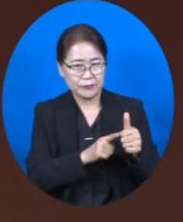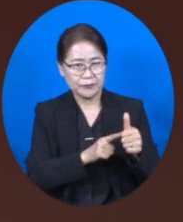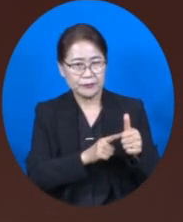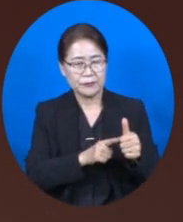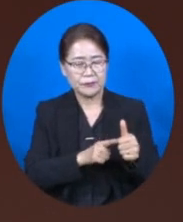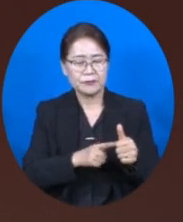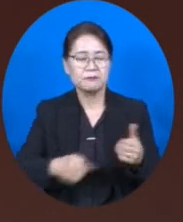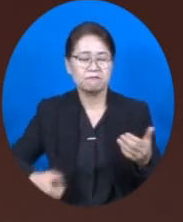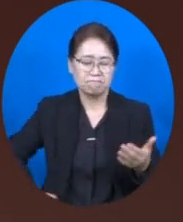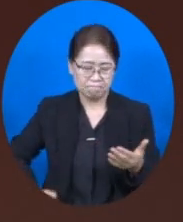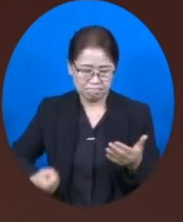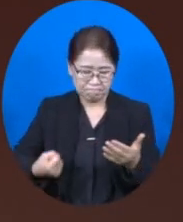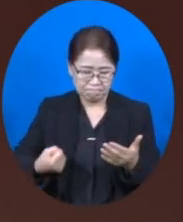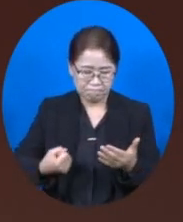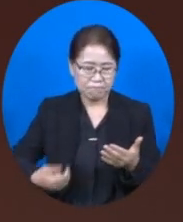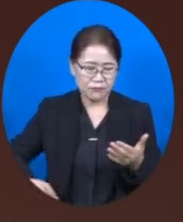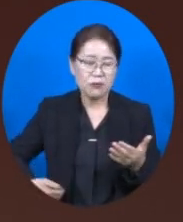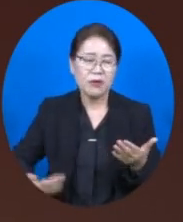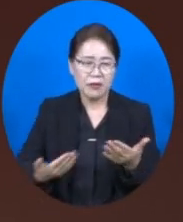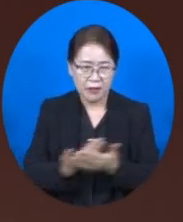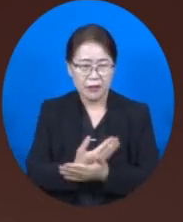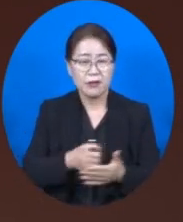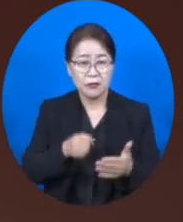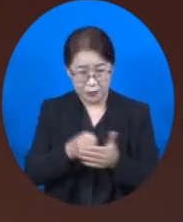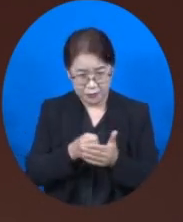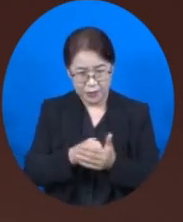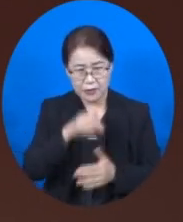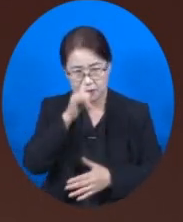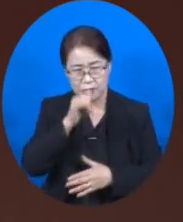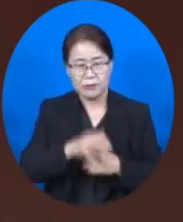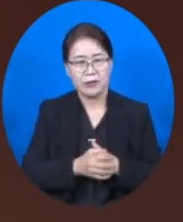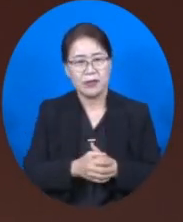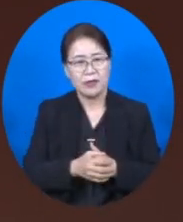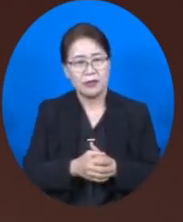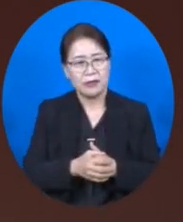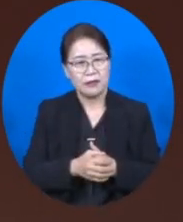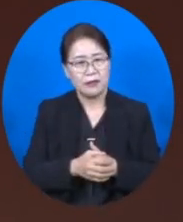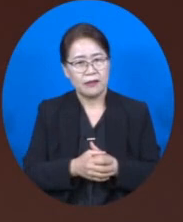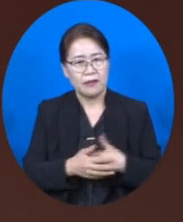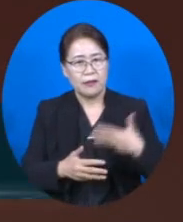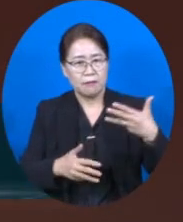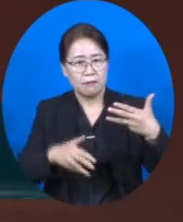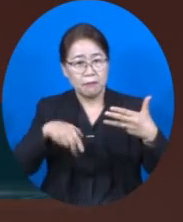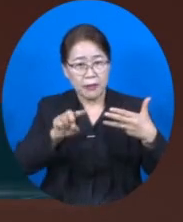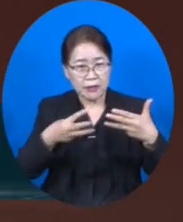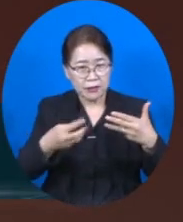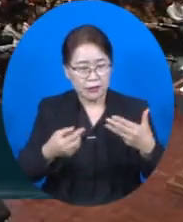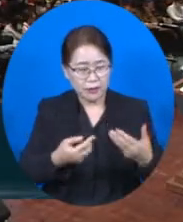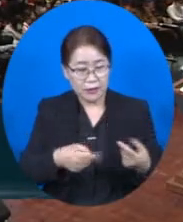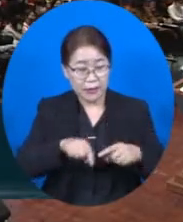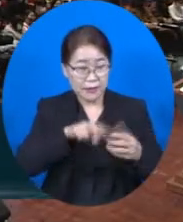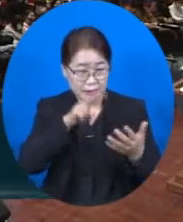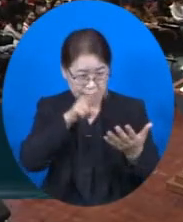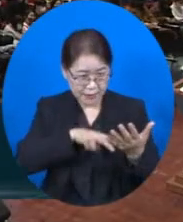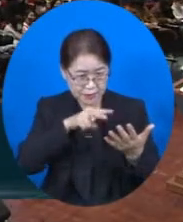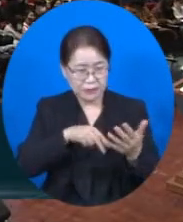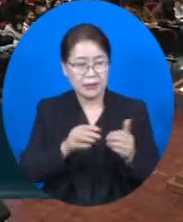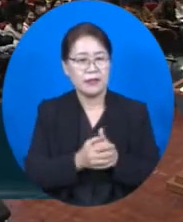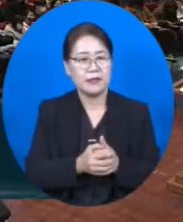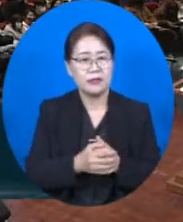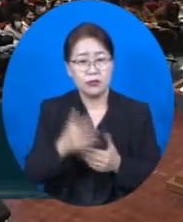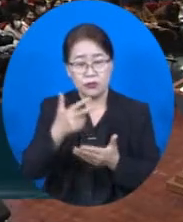회개의 결단이 있었다고 하는 거죠 자 우리 8절의 말씀인데요 우리 함께 읽어볼까요 다 같이요